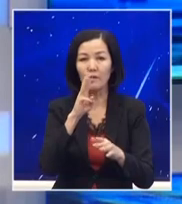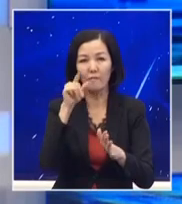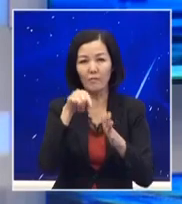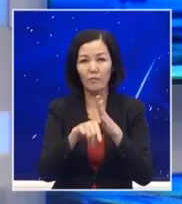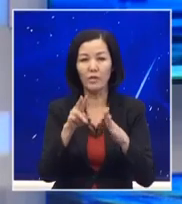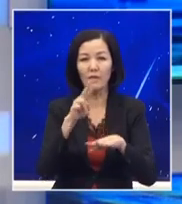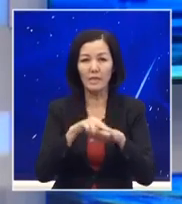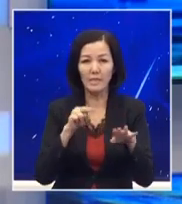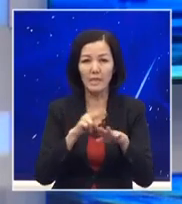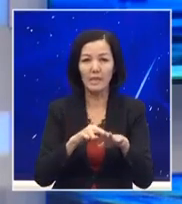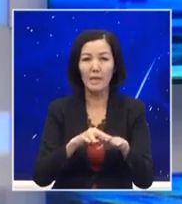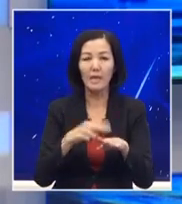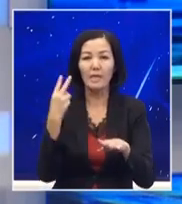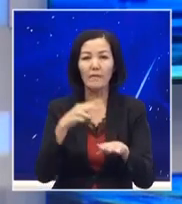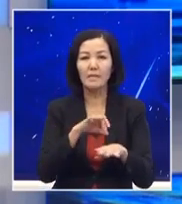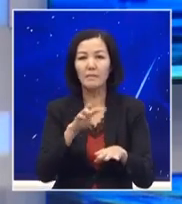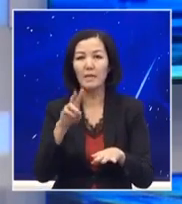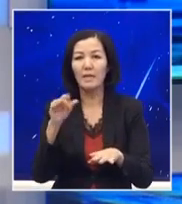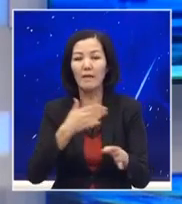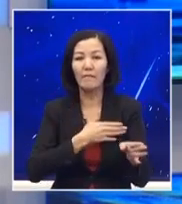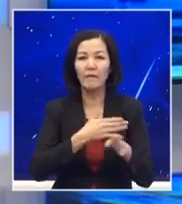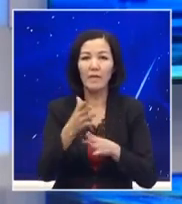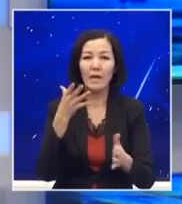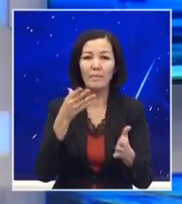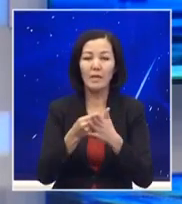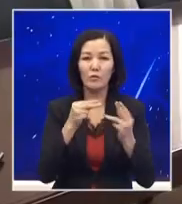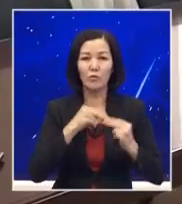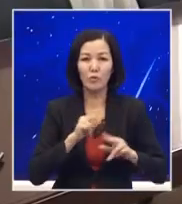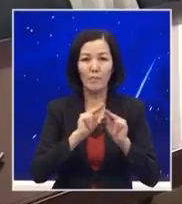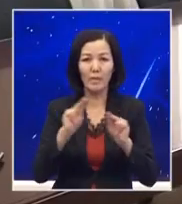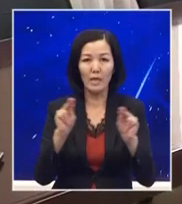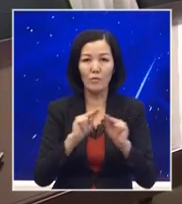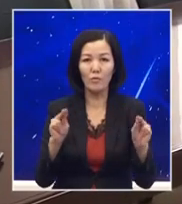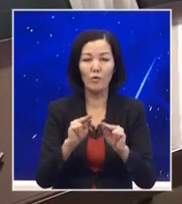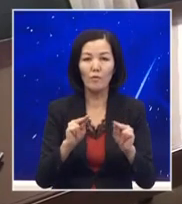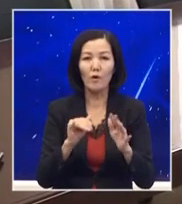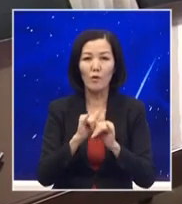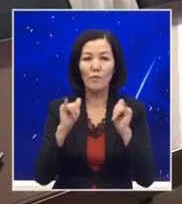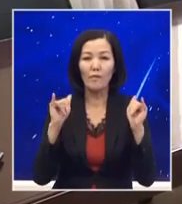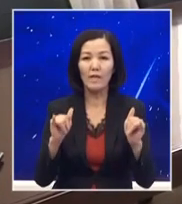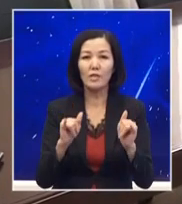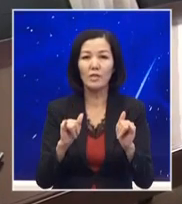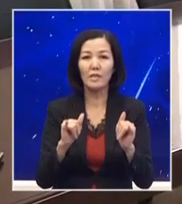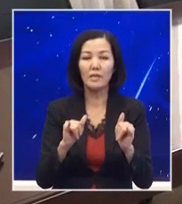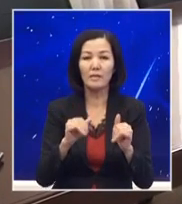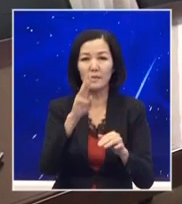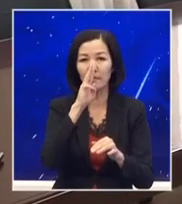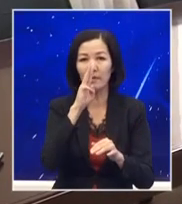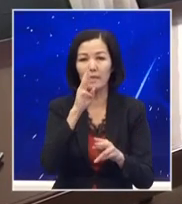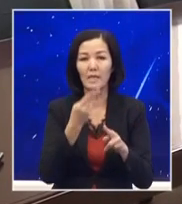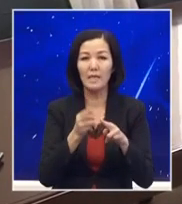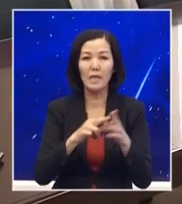дел. Почти 20 миллиардов тенге выделят на оплату труда педагогов. А ради увеличения размеров стипендий